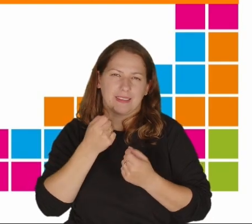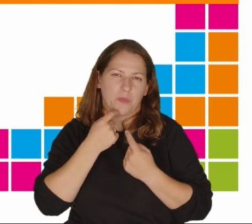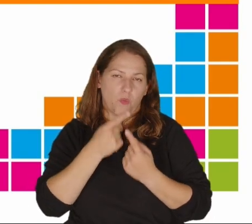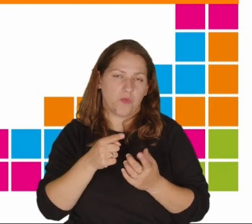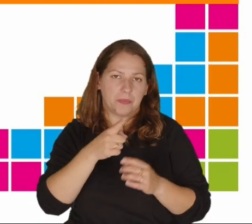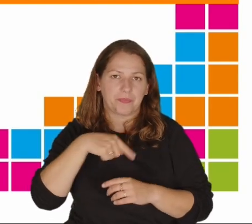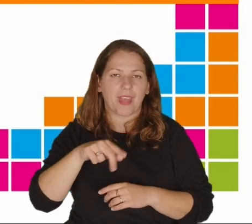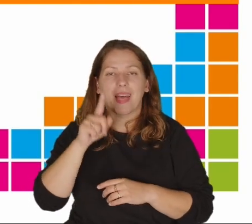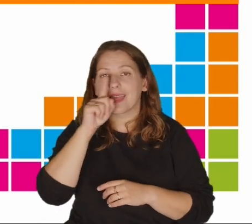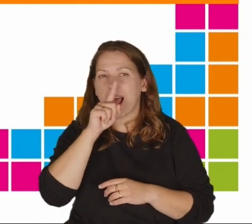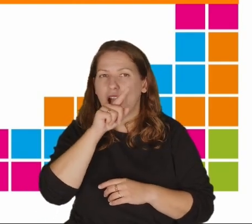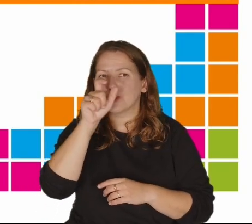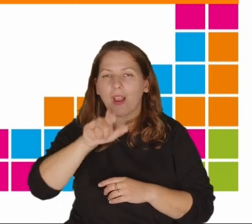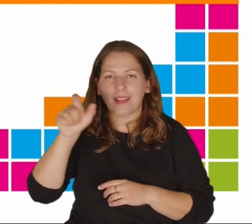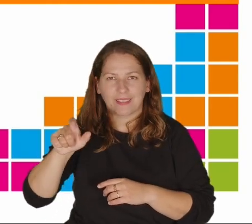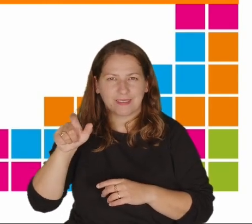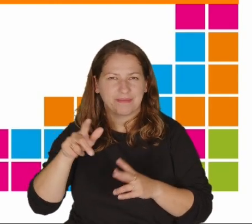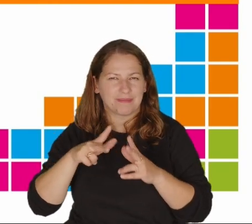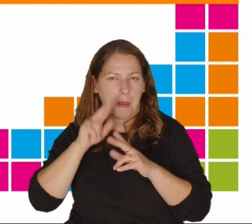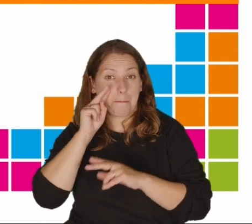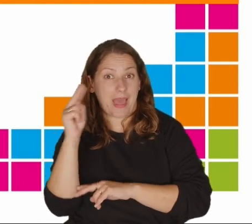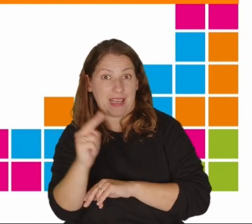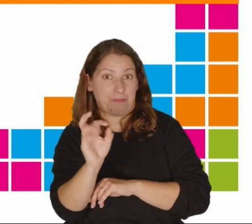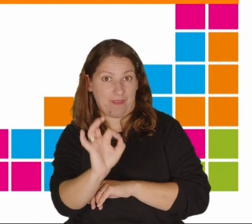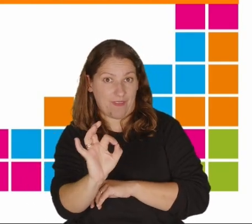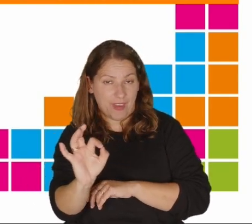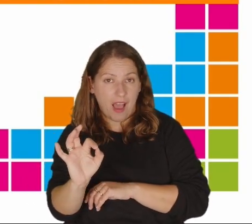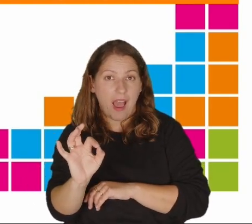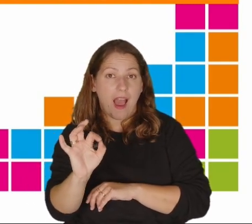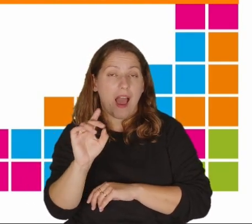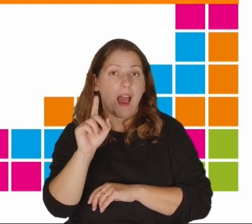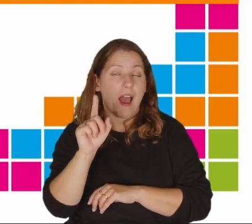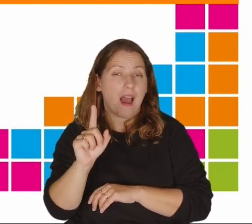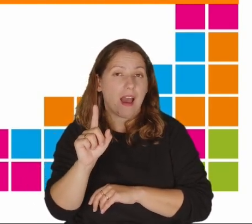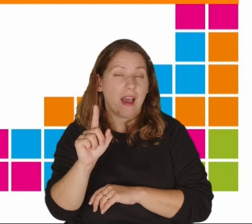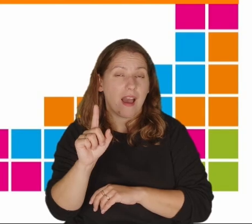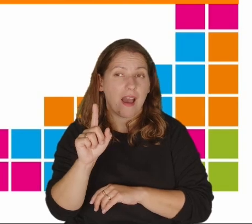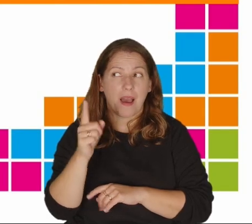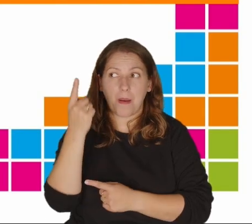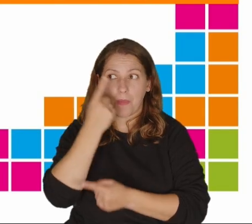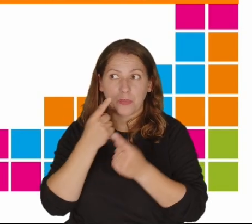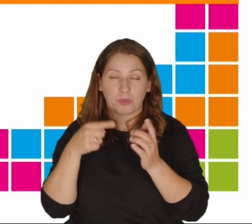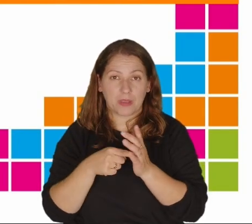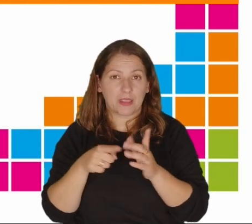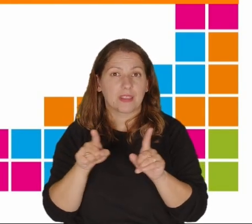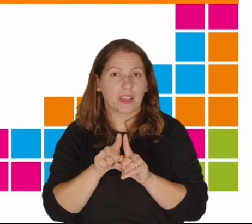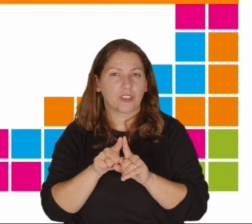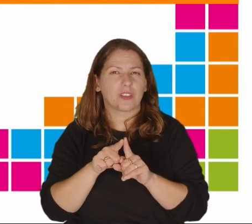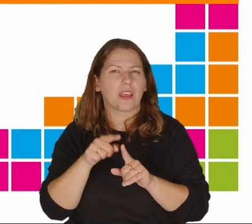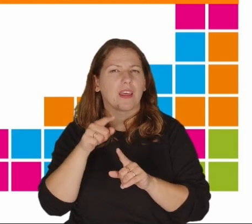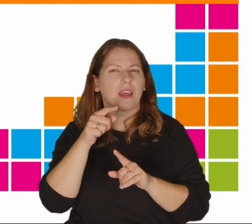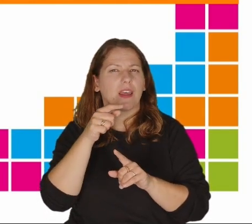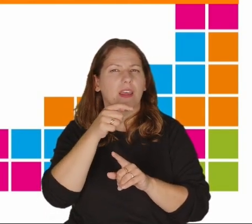o nastolatkach z tej perspektywy, ale no, jeśli pomyślimy o tym tak, że